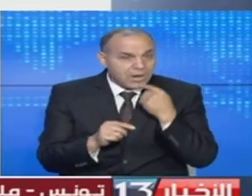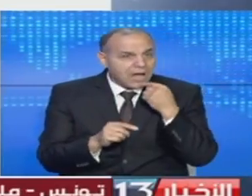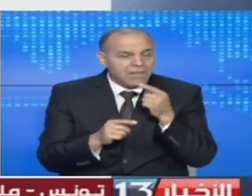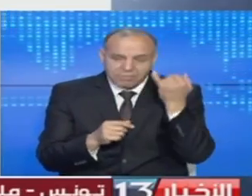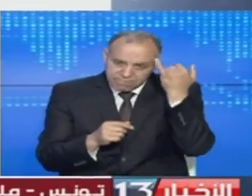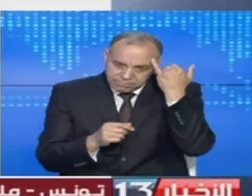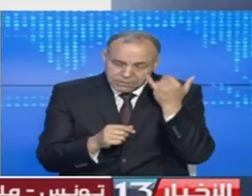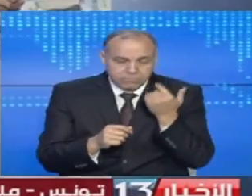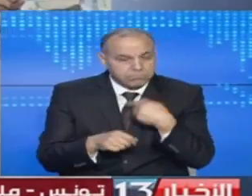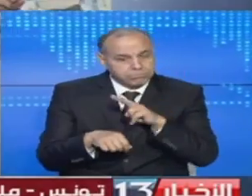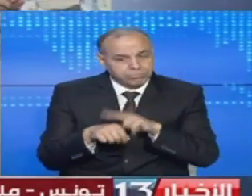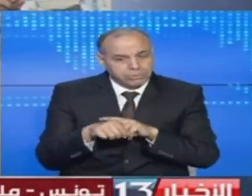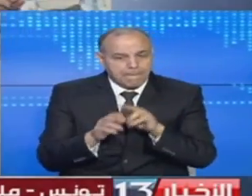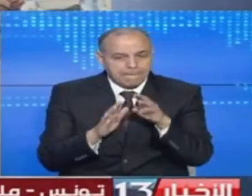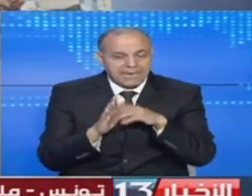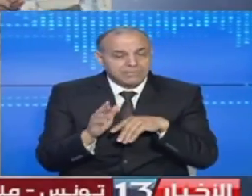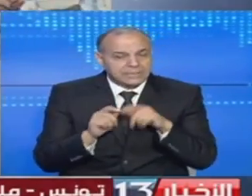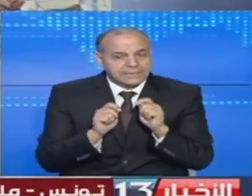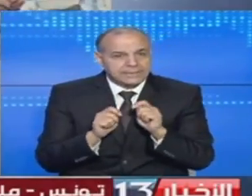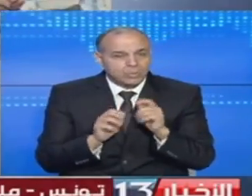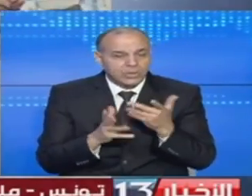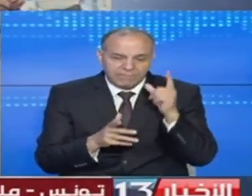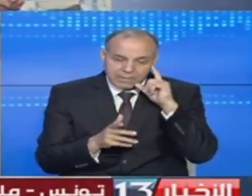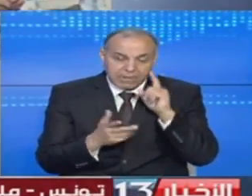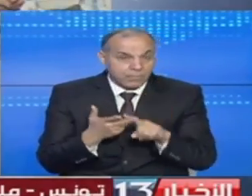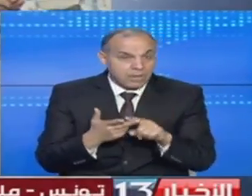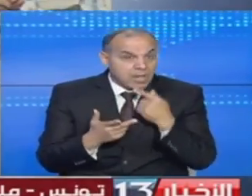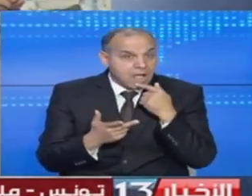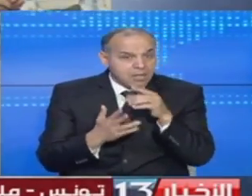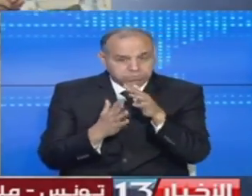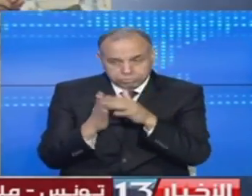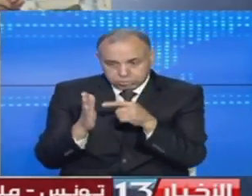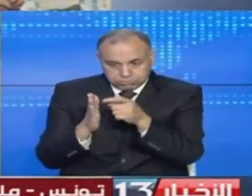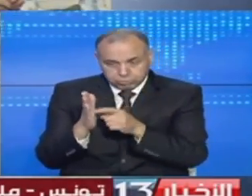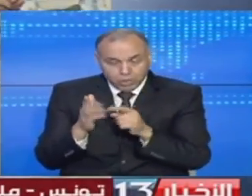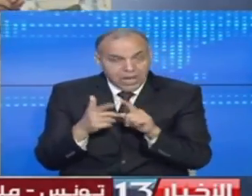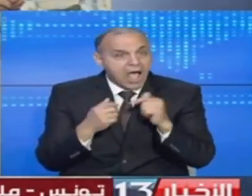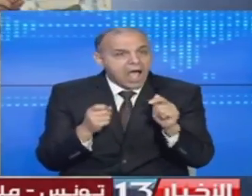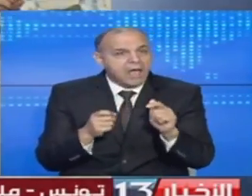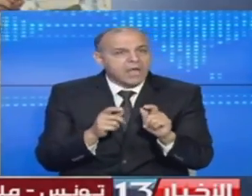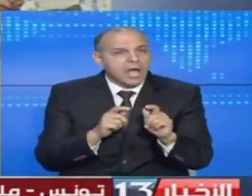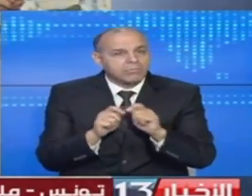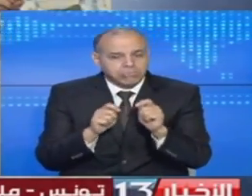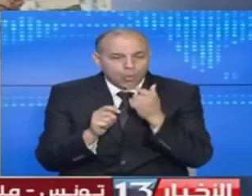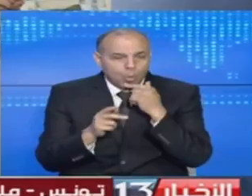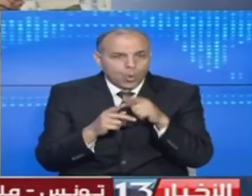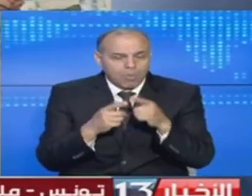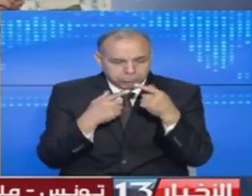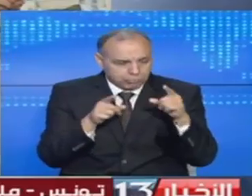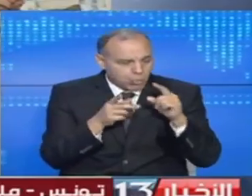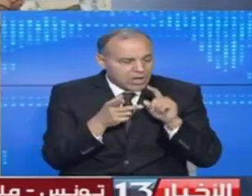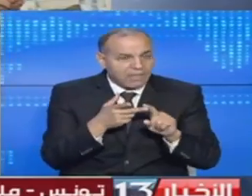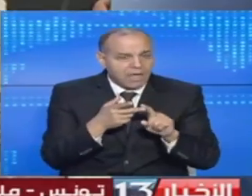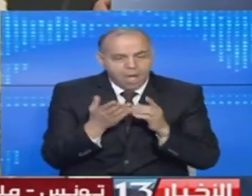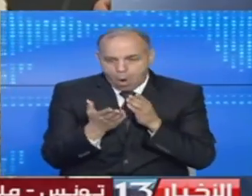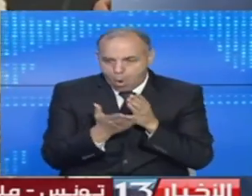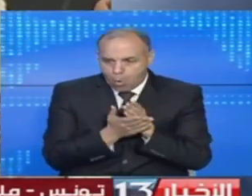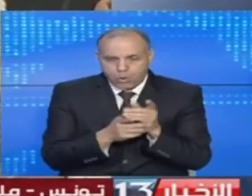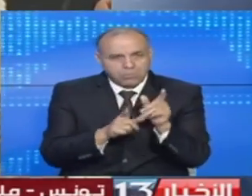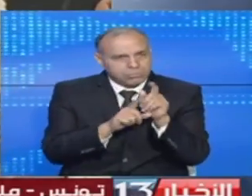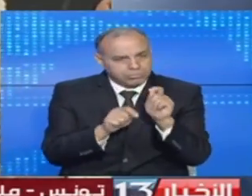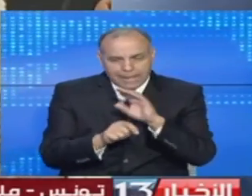بالمبادئ الحاكمه للبرنامج السياسي الوطني والتي تنص على ضروره ان يتمتع الليبيين بحقوقه